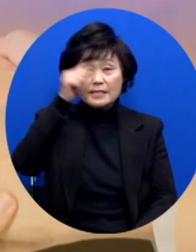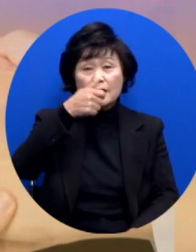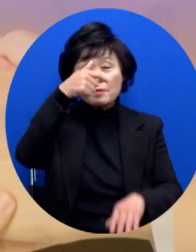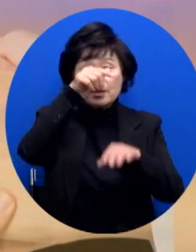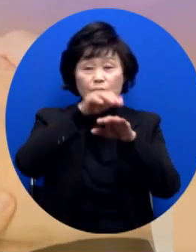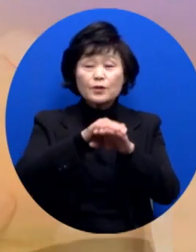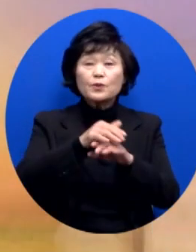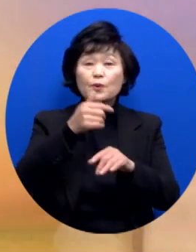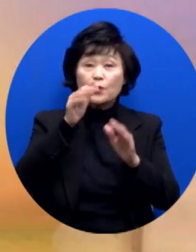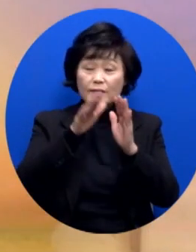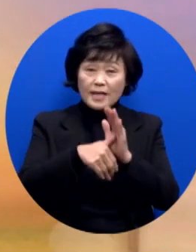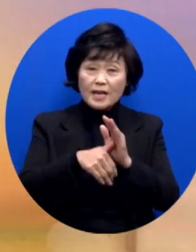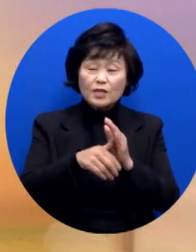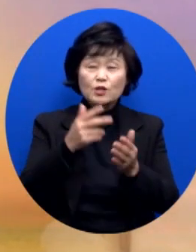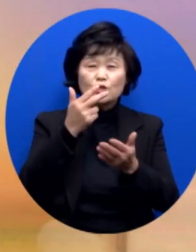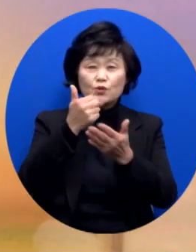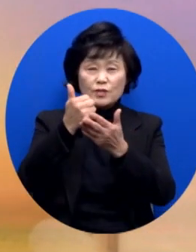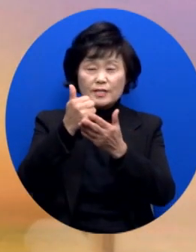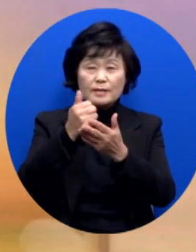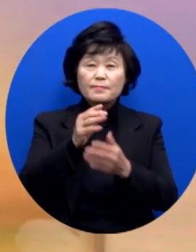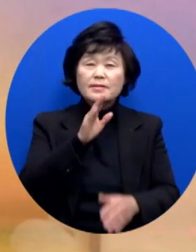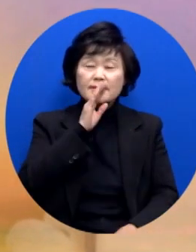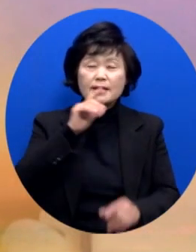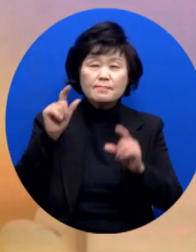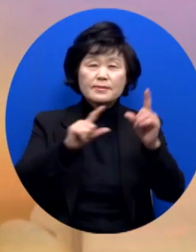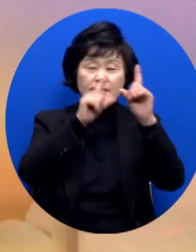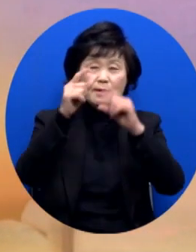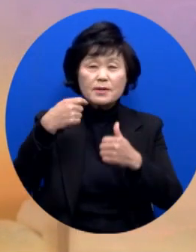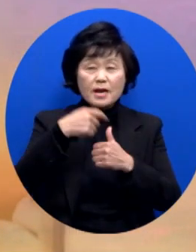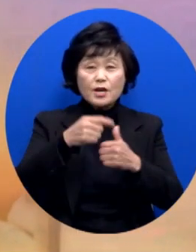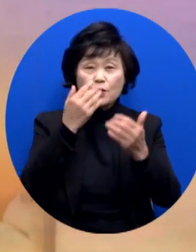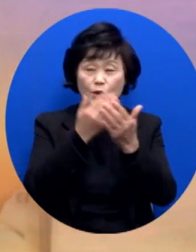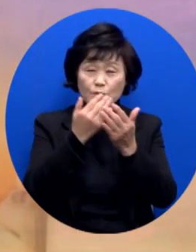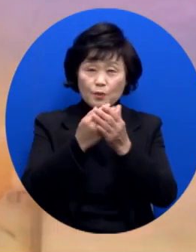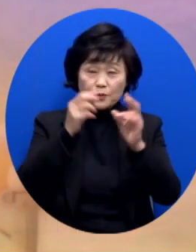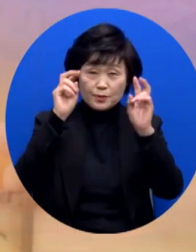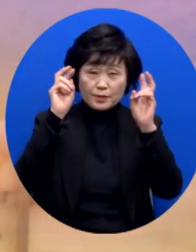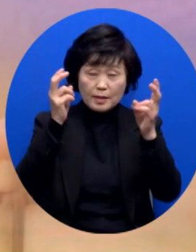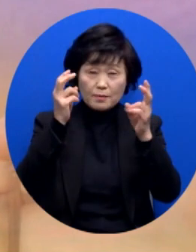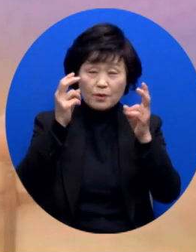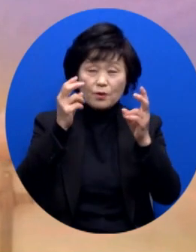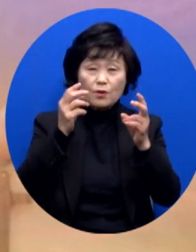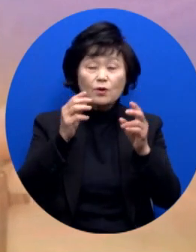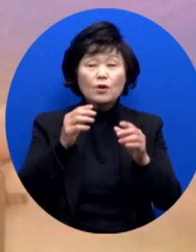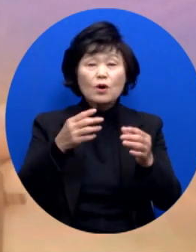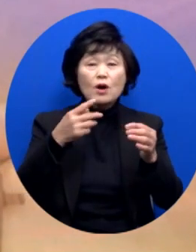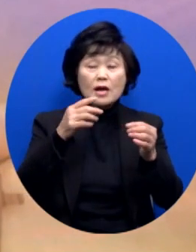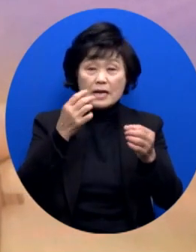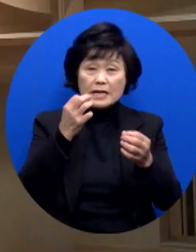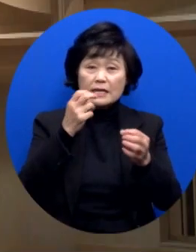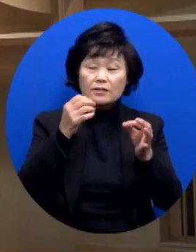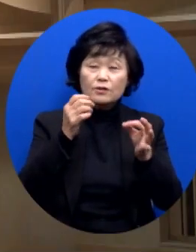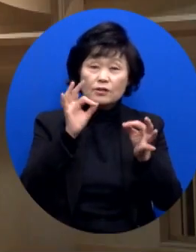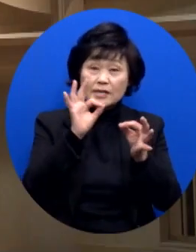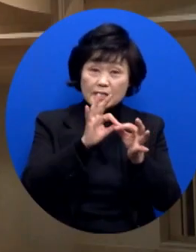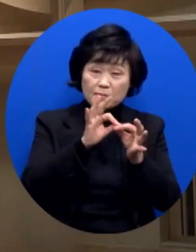기도회는 주님 참 삶을 가르쳐 주옵소서를 주제로 현대인을 위한 십계명 강해를